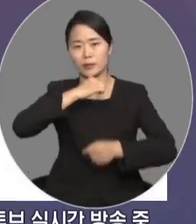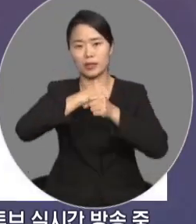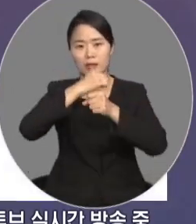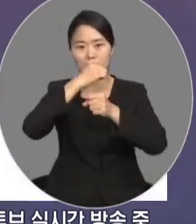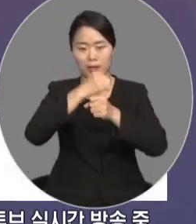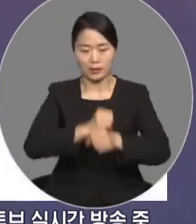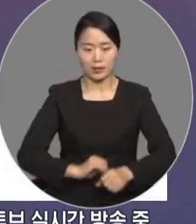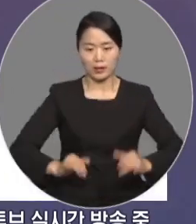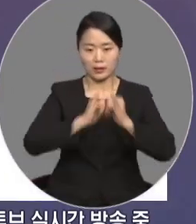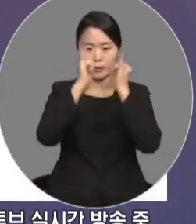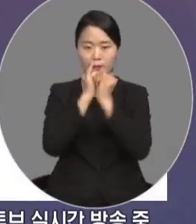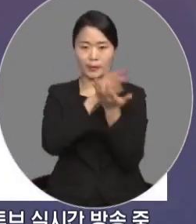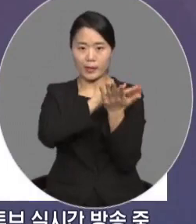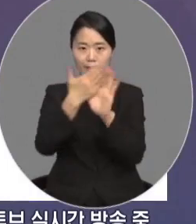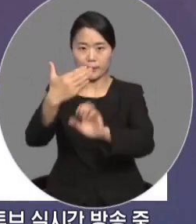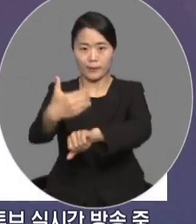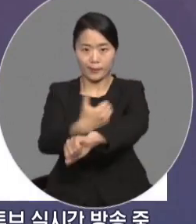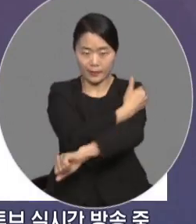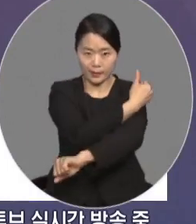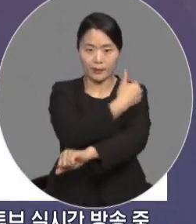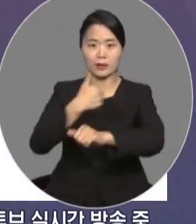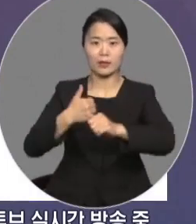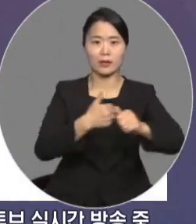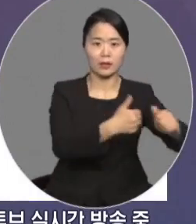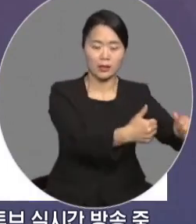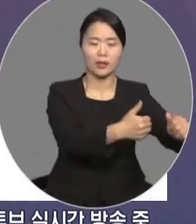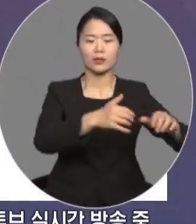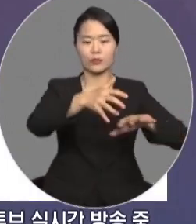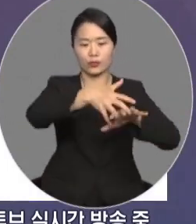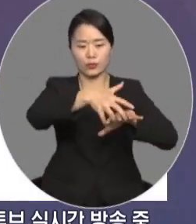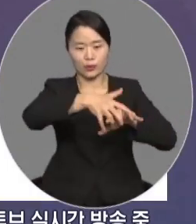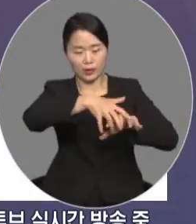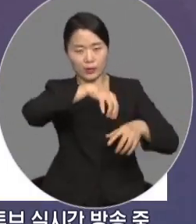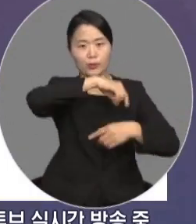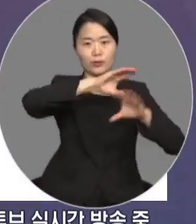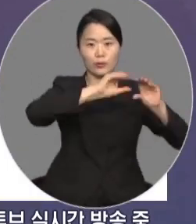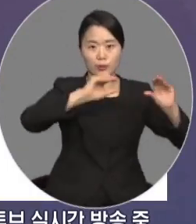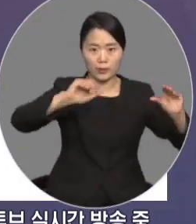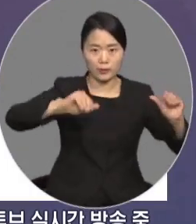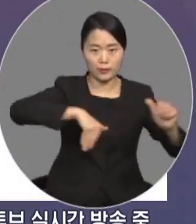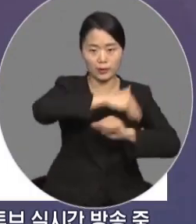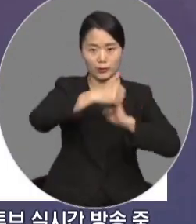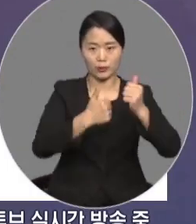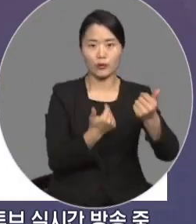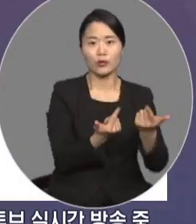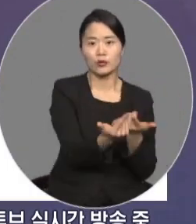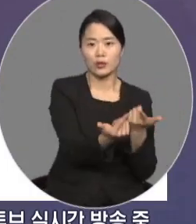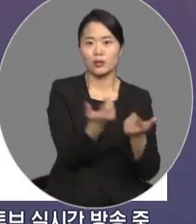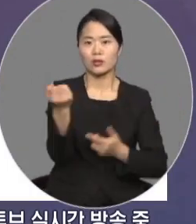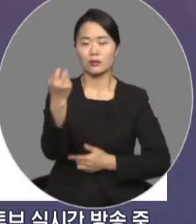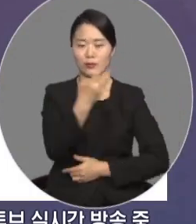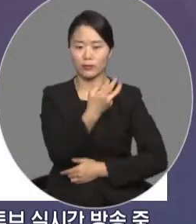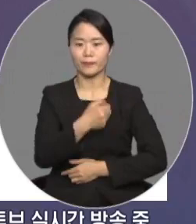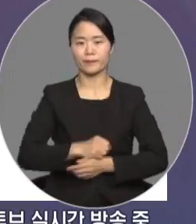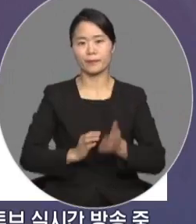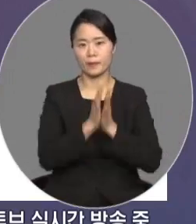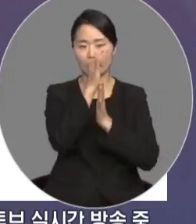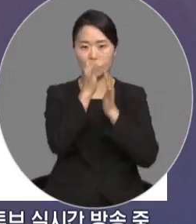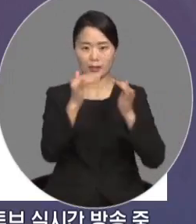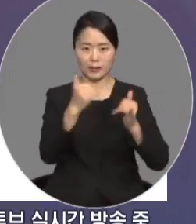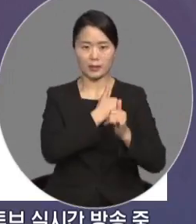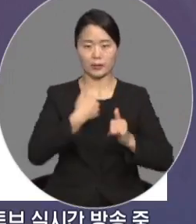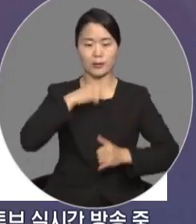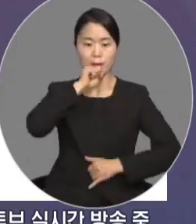변화에 발맞춰 조직의 유연성과 효율성을 높이면서 도시 경쟁력을 높이고 시민